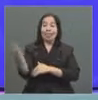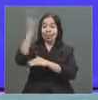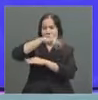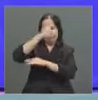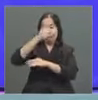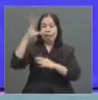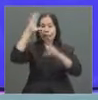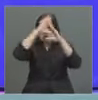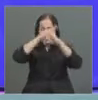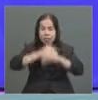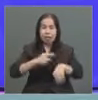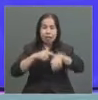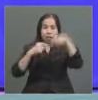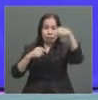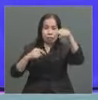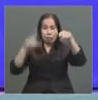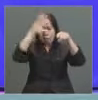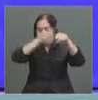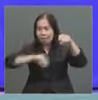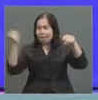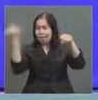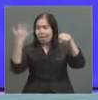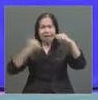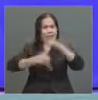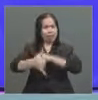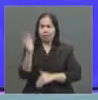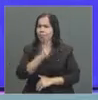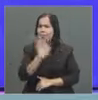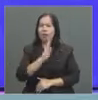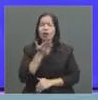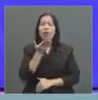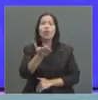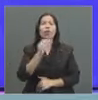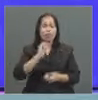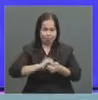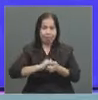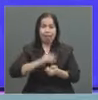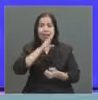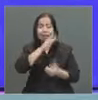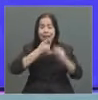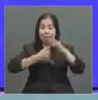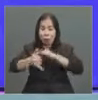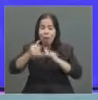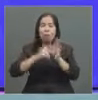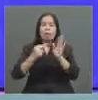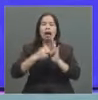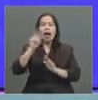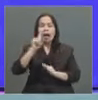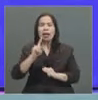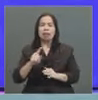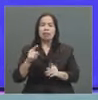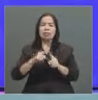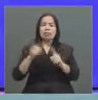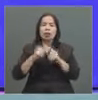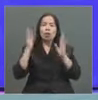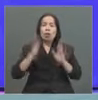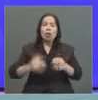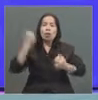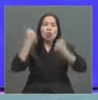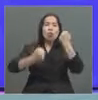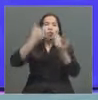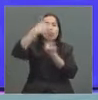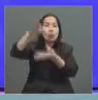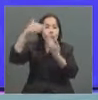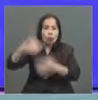ถึงตีห้าซึ่งไม่ใช่วิธีการทำงานตามปกติถ้าท่านจะออกก็คงออกเฉพาะกรณีที่เป็นคนขนส่ง